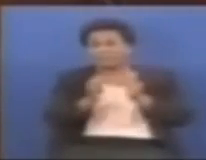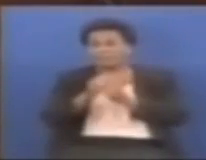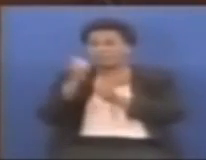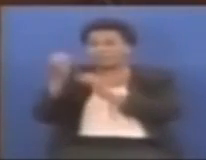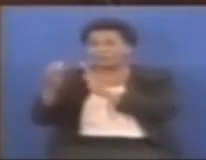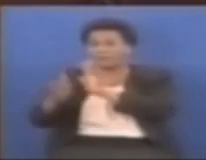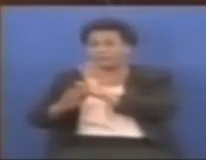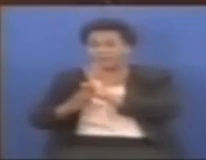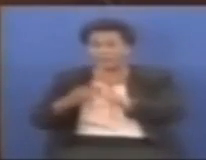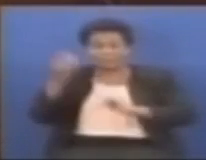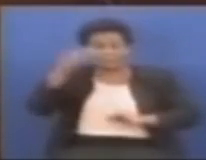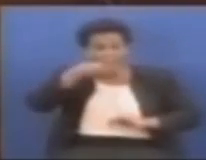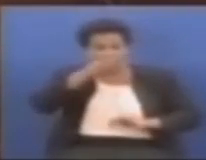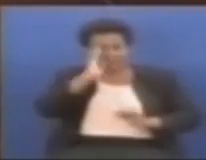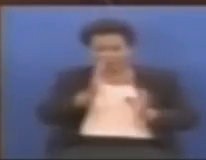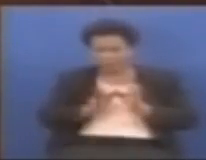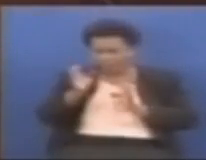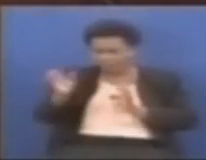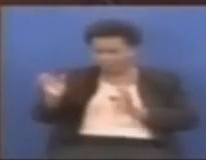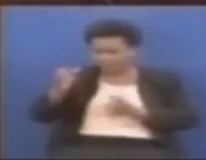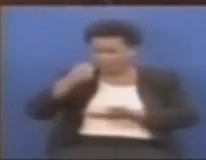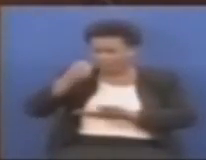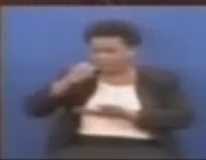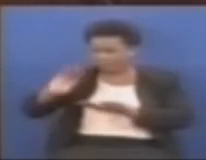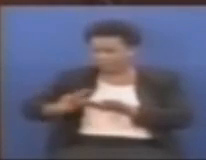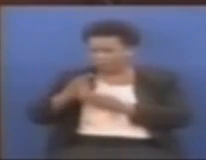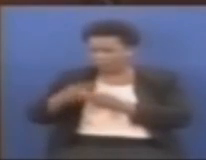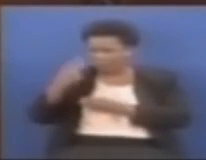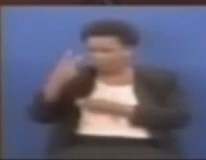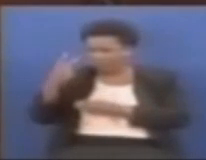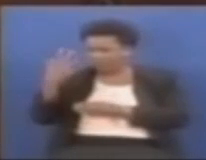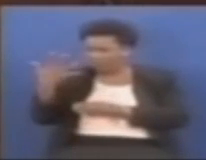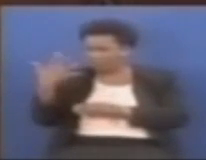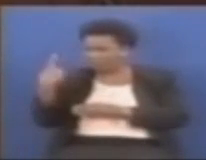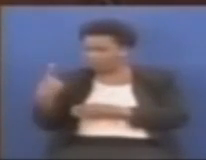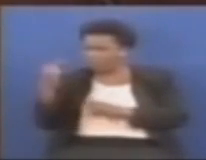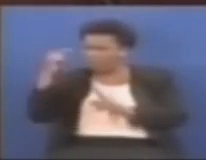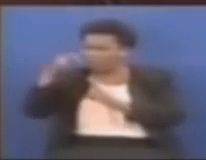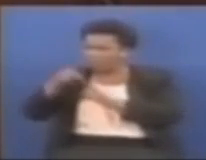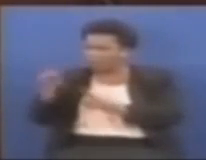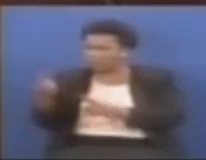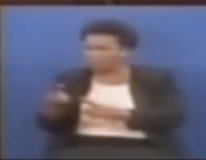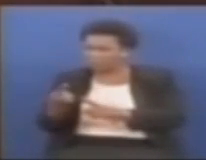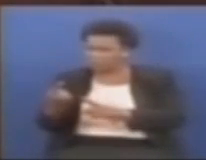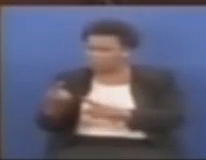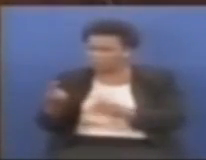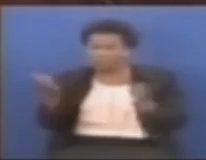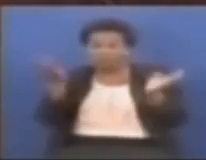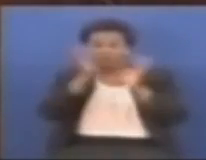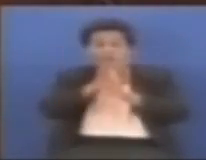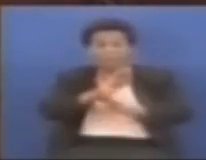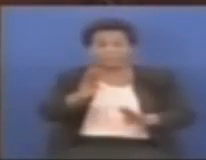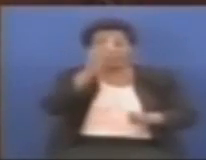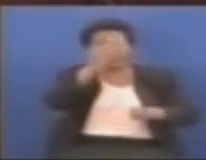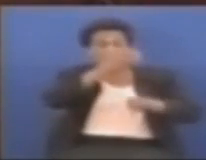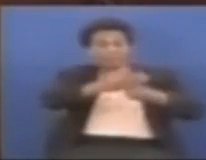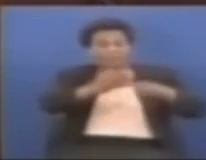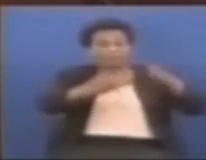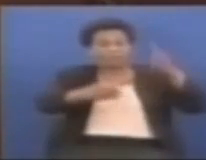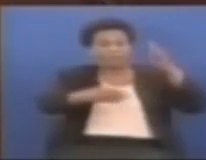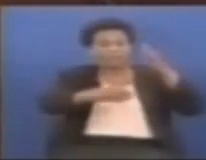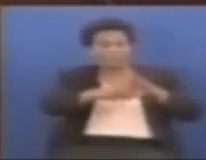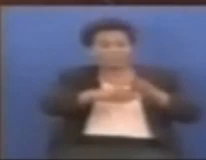2017-18 serikali ilitenga bilioni 251 kwa ajili ya kumalizia majengo ya zahanati, maboma pamoja